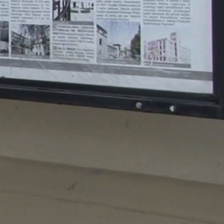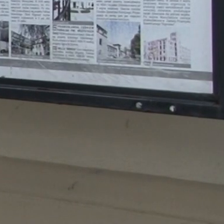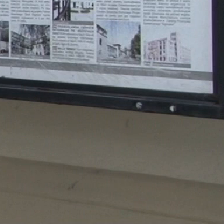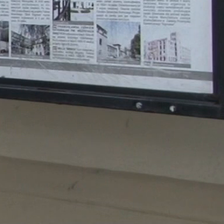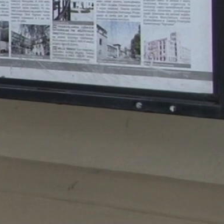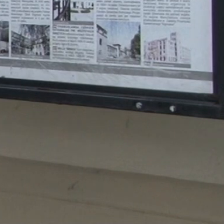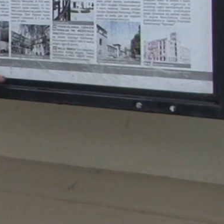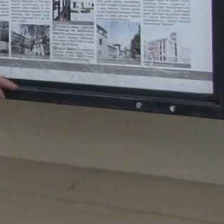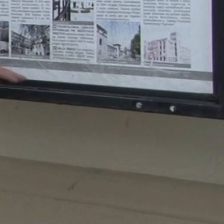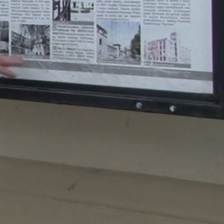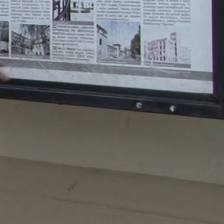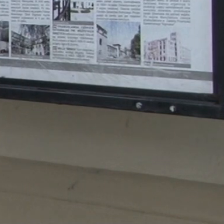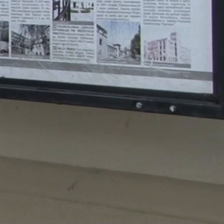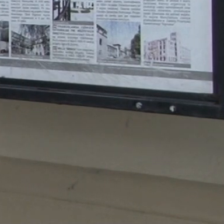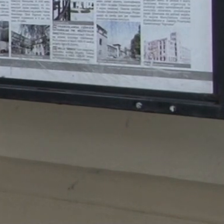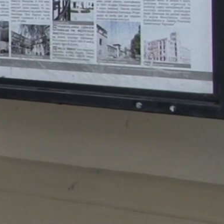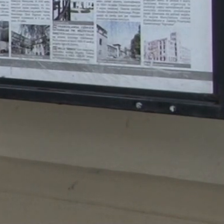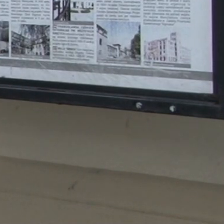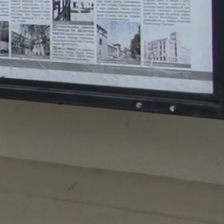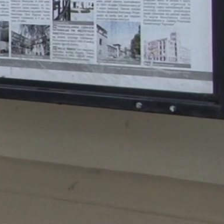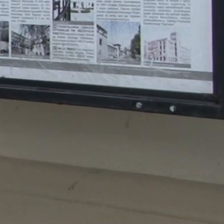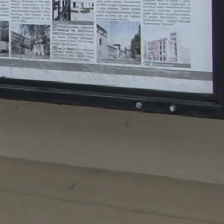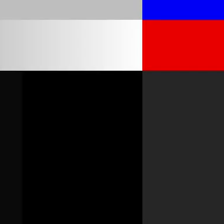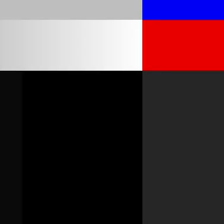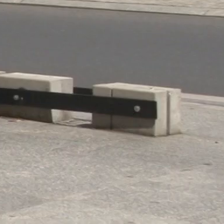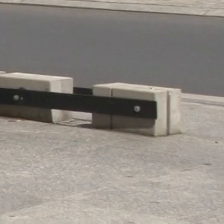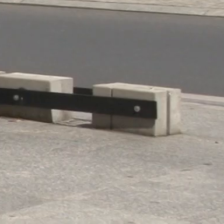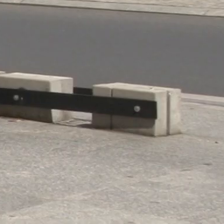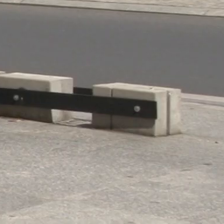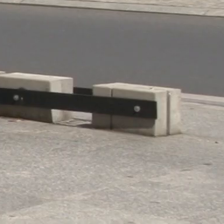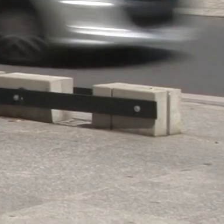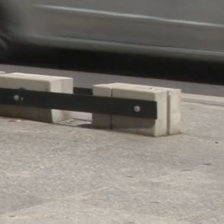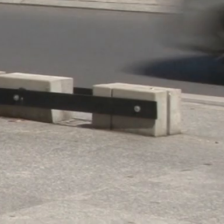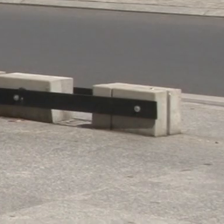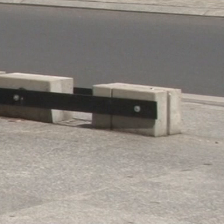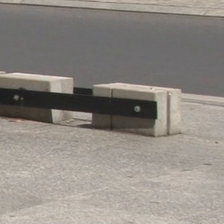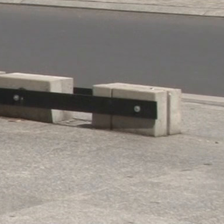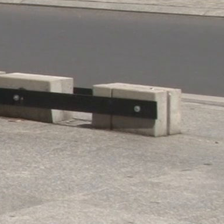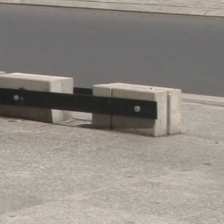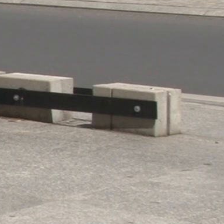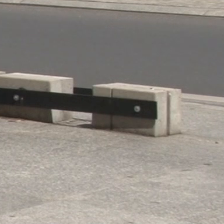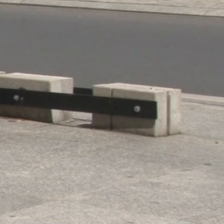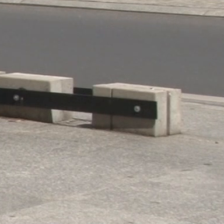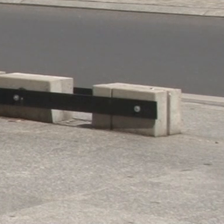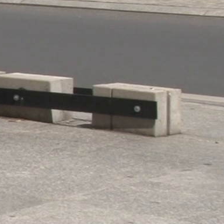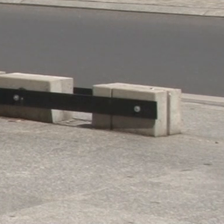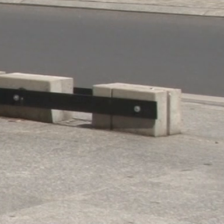Informacja dla władz miasta. Rdzewieje, należałoby zakonserwować. Niech pani rozmieni dychę, bo żebym miał na